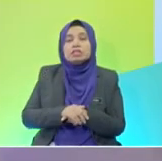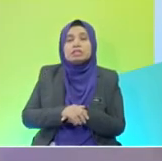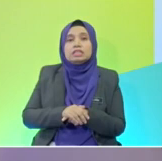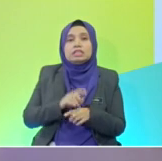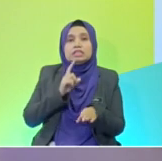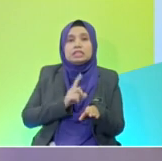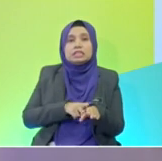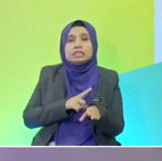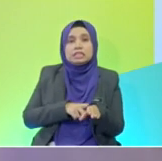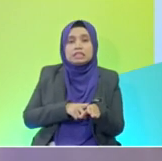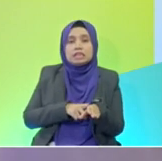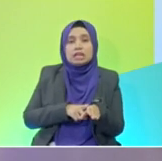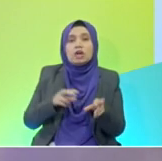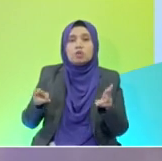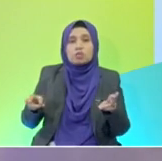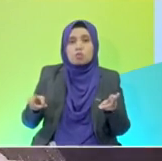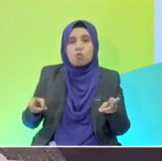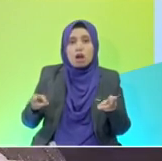ruangan kenyataan